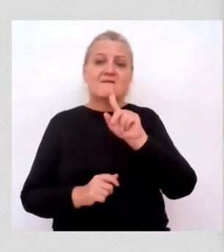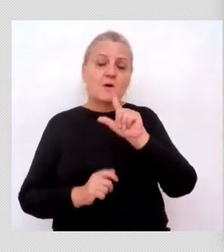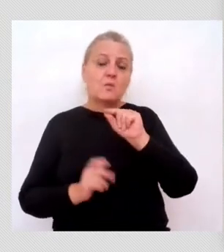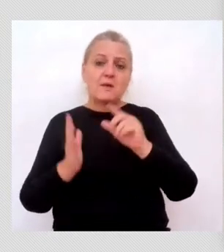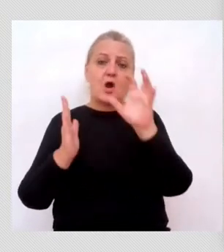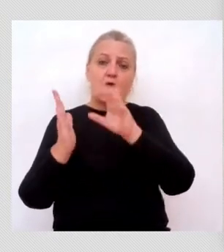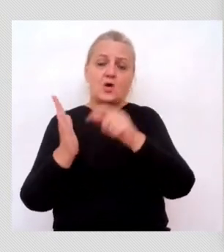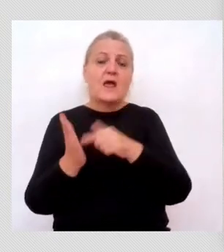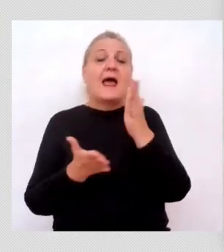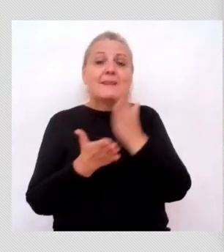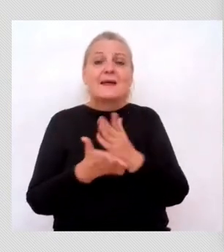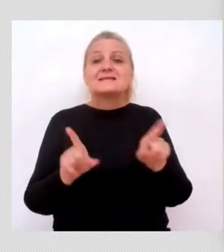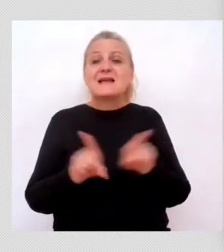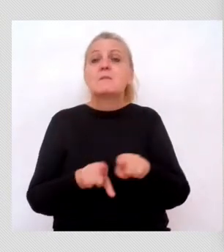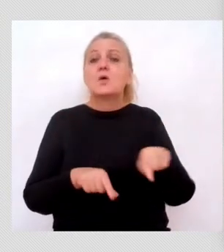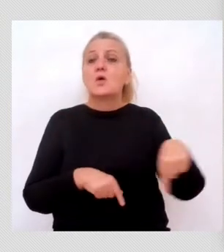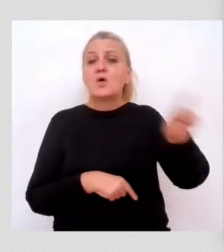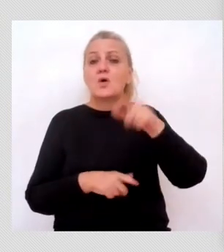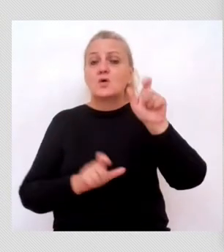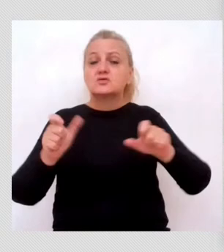gazet